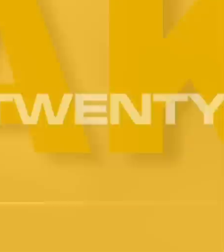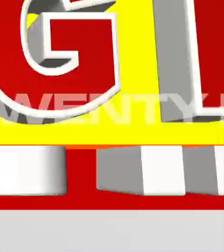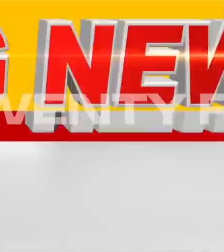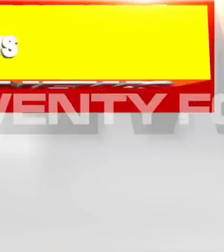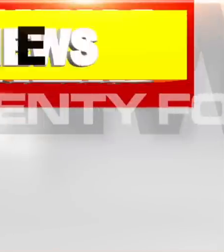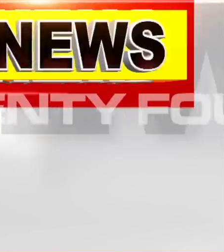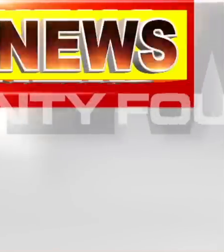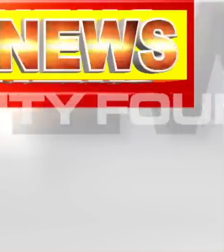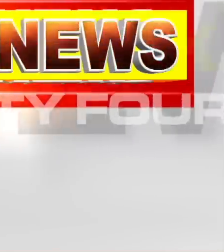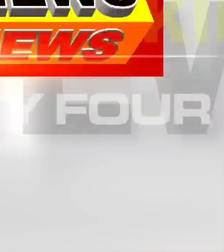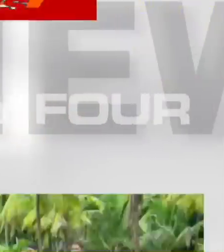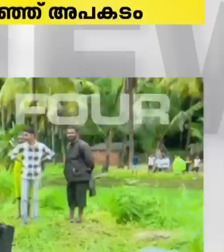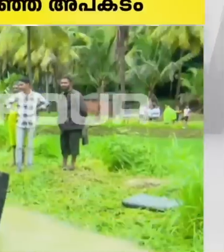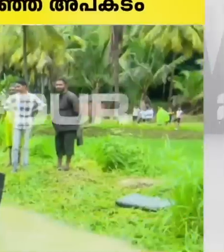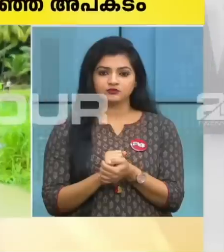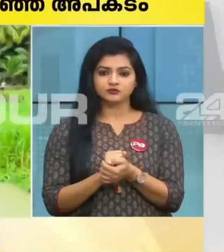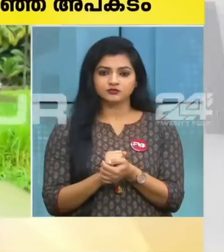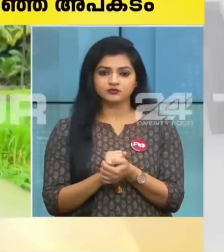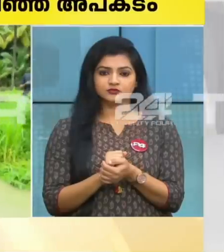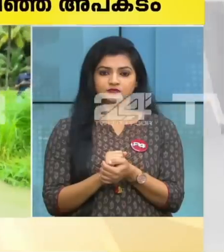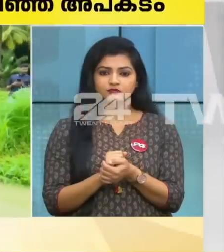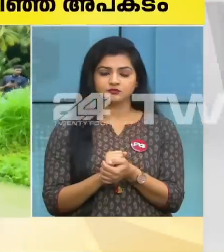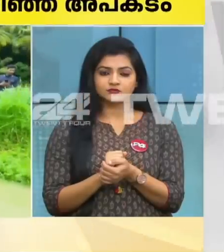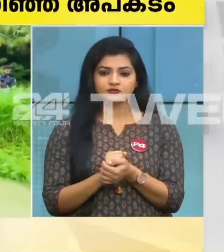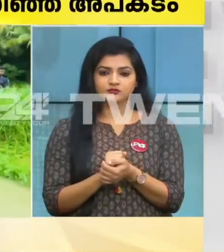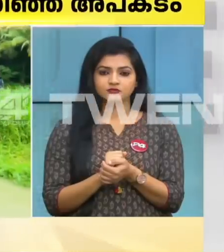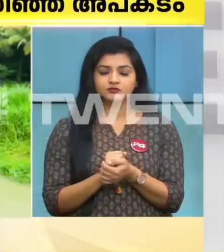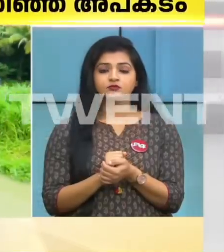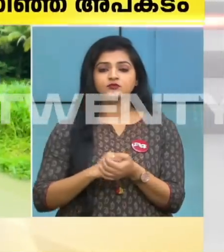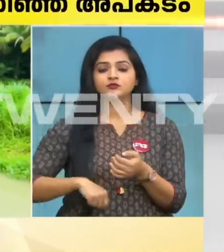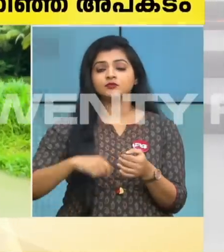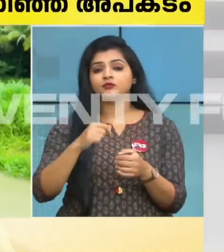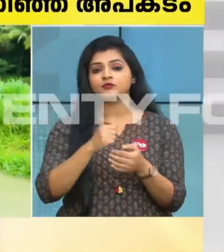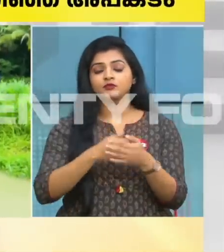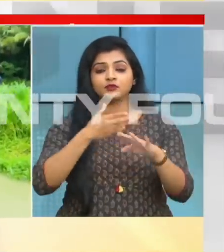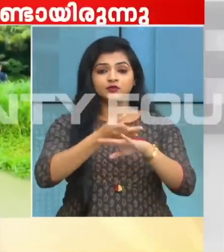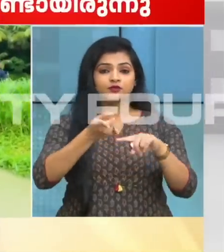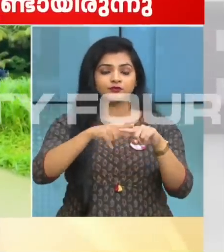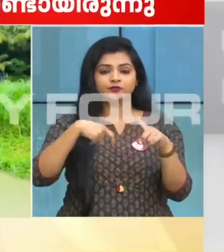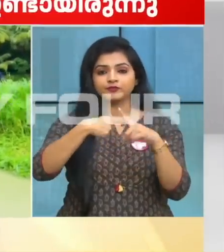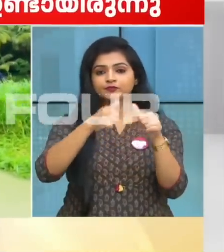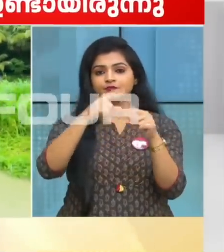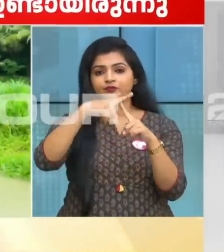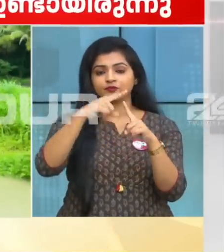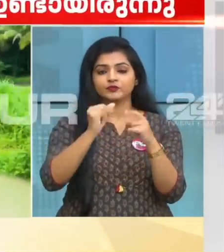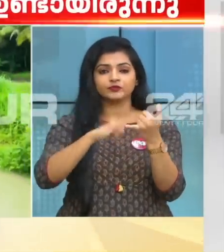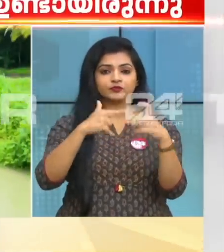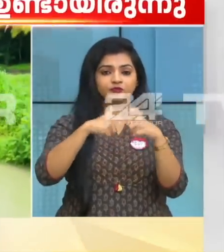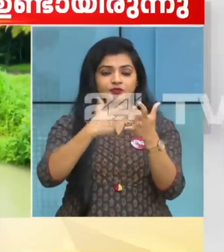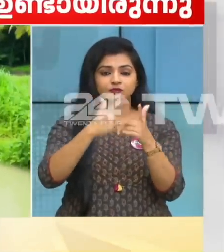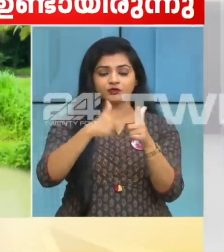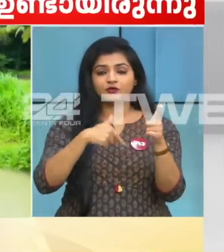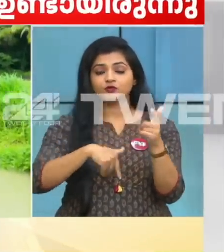ആളുകൾ തന്നെയാണ് ഏറ്റവും ആദ്യം രക്ഷാപ്രവർത്തനം നടത്താൻ വേണ്ടി എത്തിയത്. കാട്ടുശ്ശേരിയിലാണ് ഈ അപകടം ഉണ്ടായത്. ASM HSSലെ ബസ്സാണ്